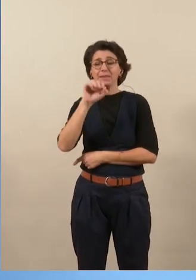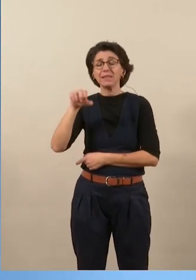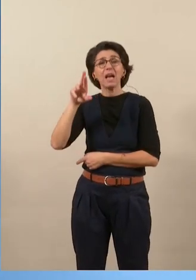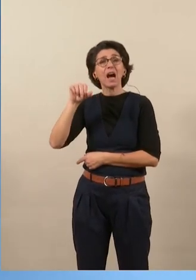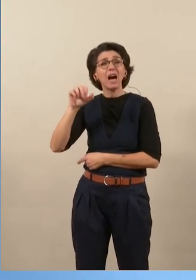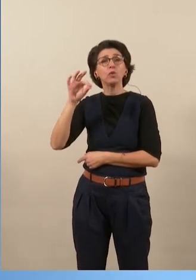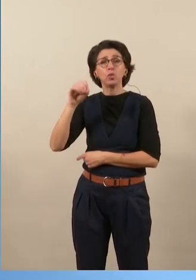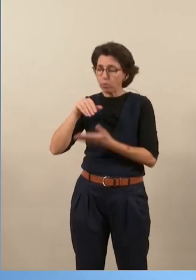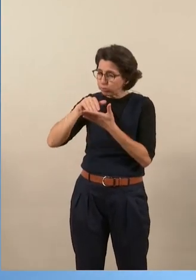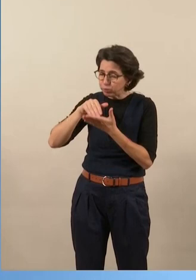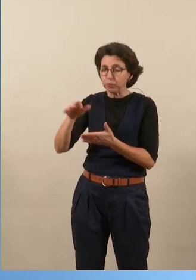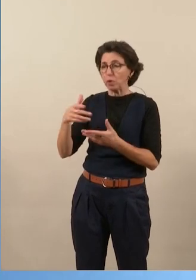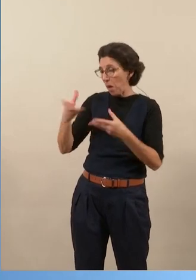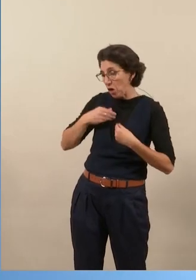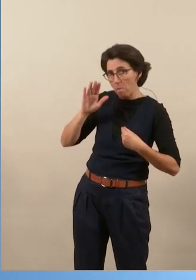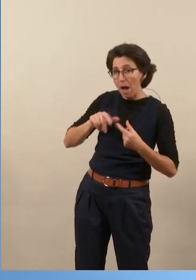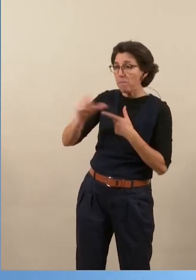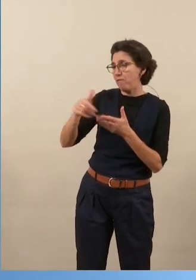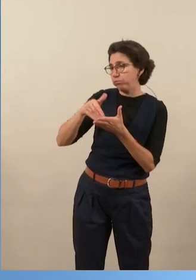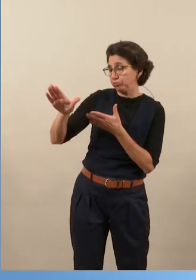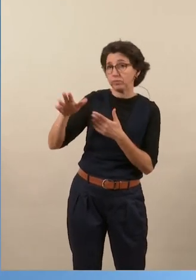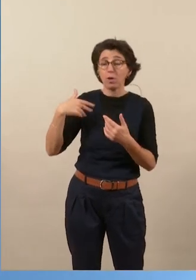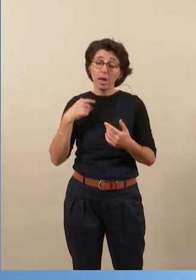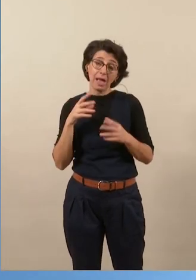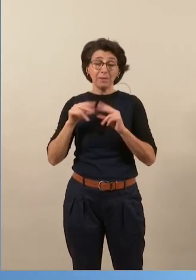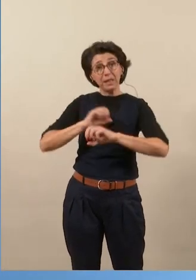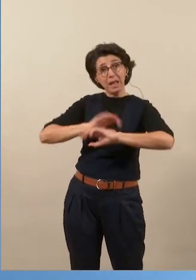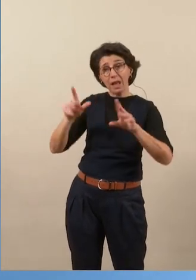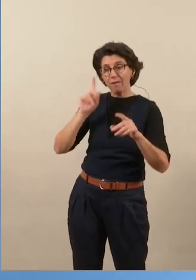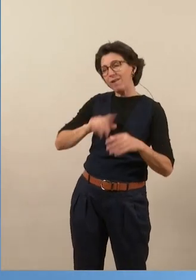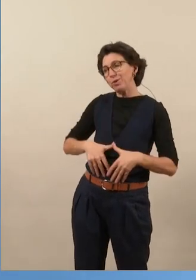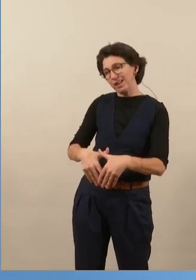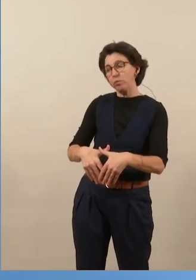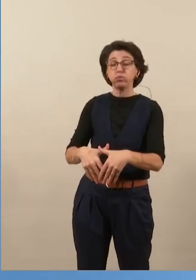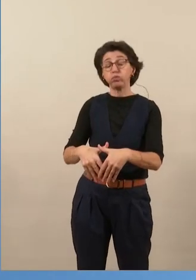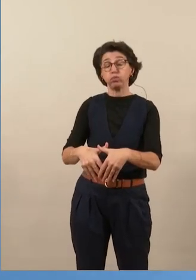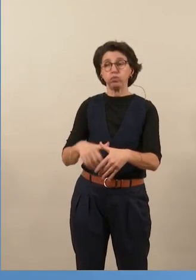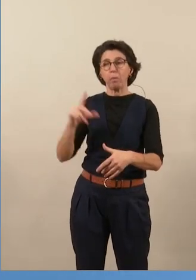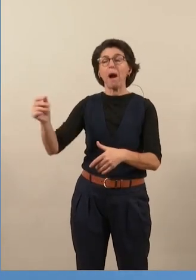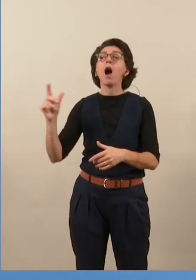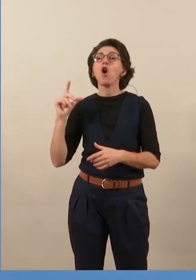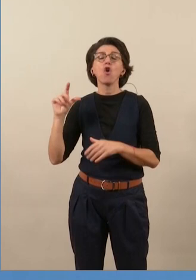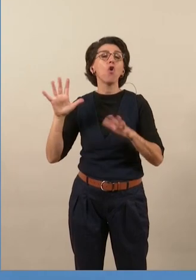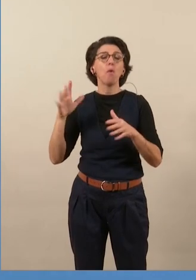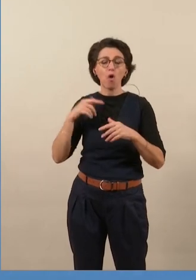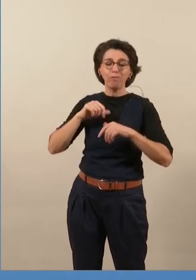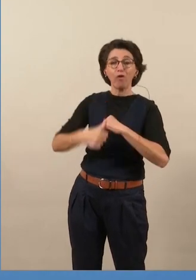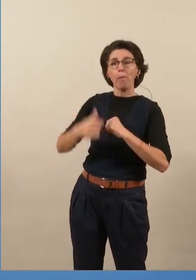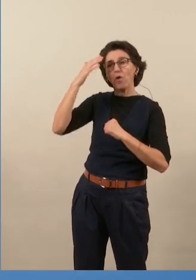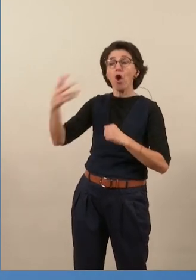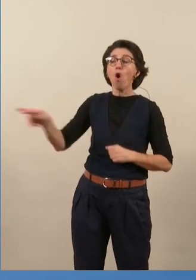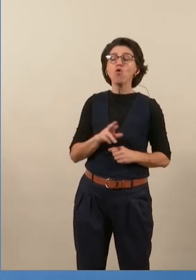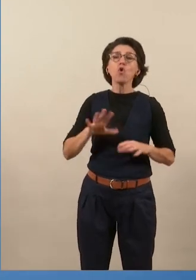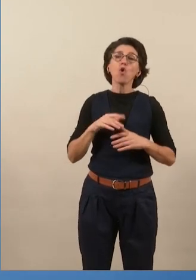guillemets on lui expliqua froidement qu'une femme enceinte on sait comment ça s'en va on ne sait jamais comment ça revient on